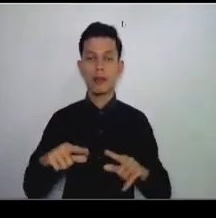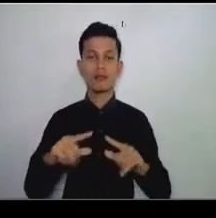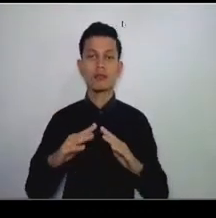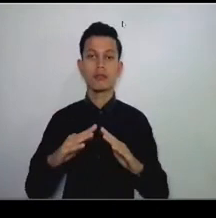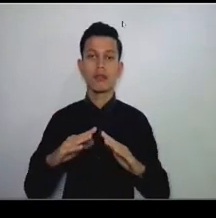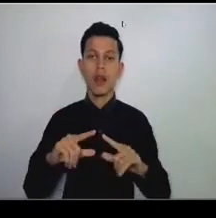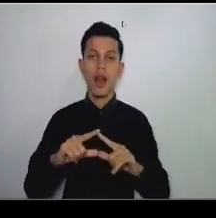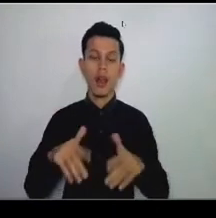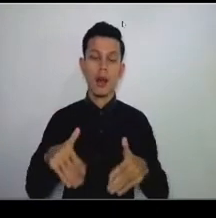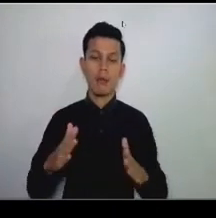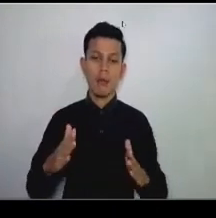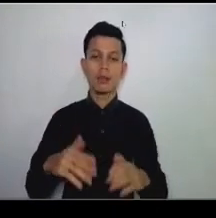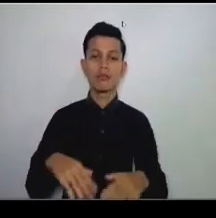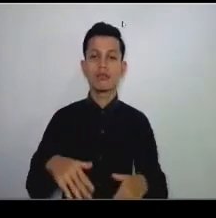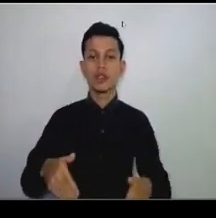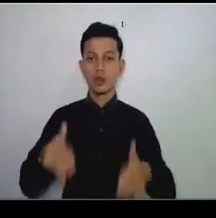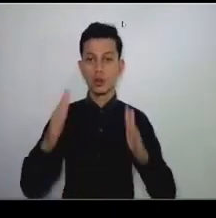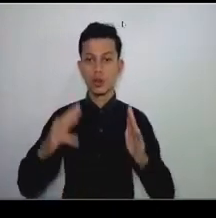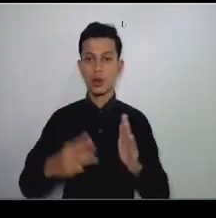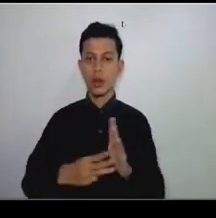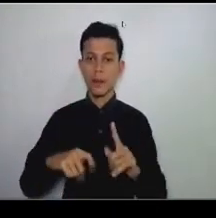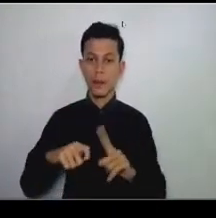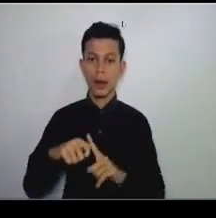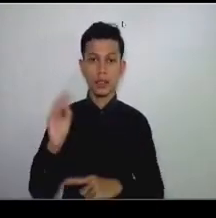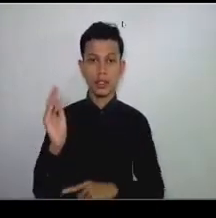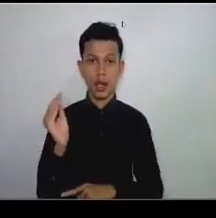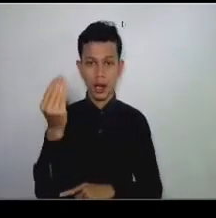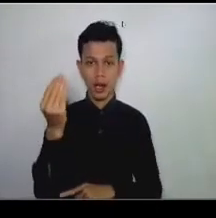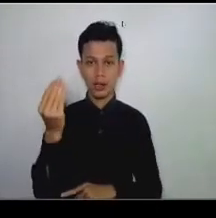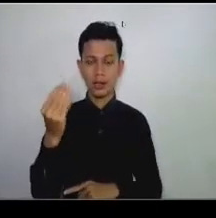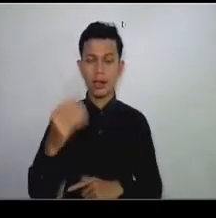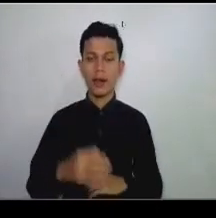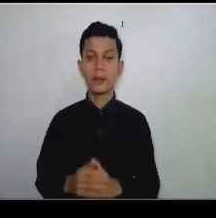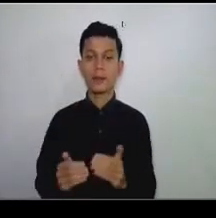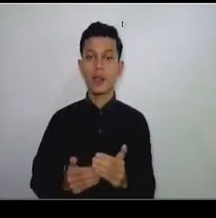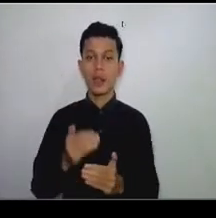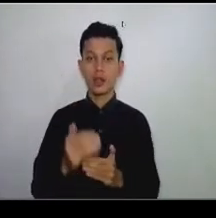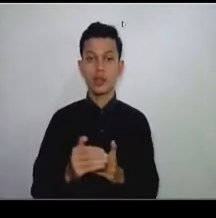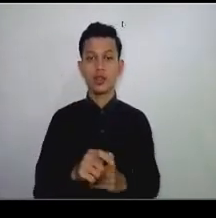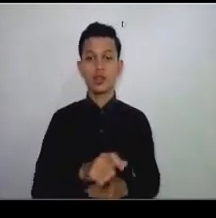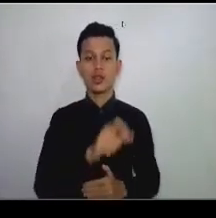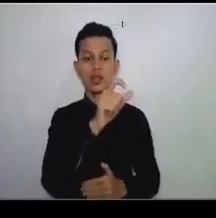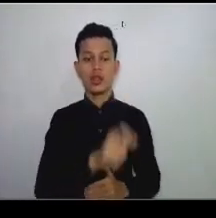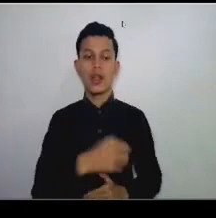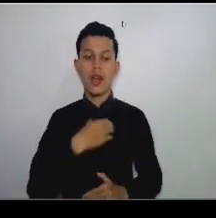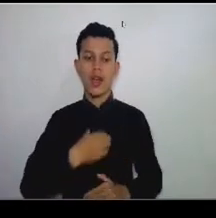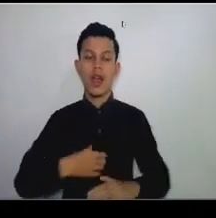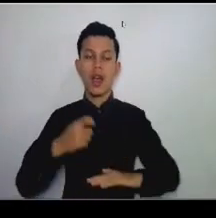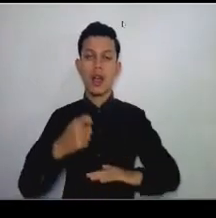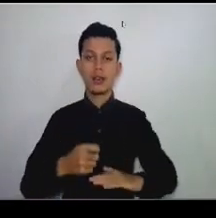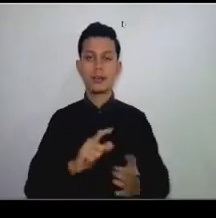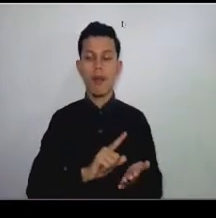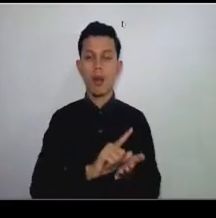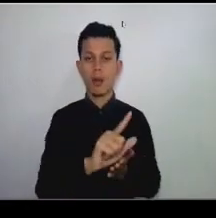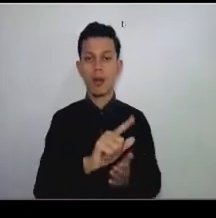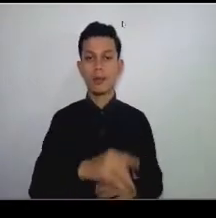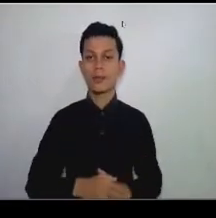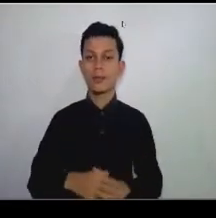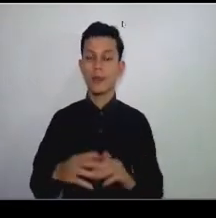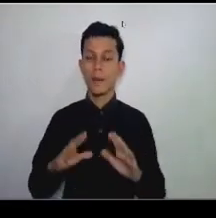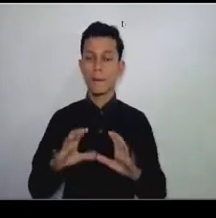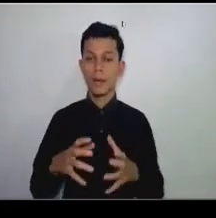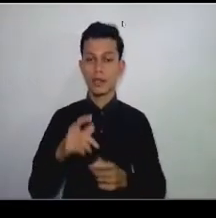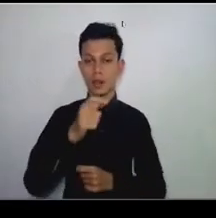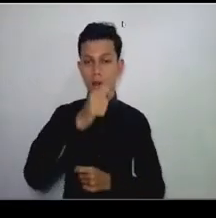nomor 6 Jakarta Pusat 10110 selanjutnya disebut Hakim terlapor majelis kehormatan